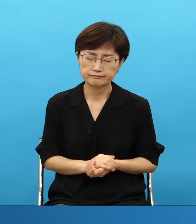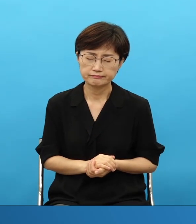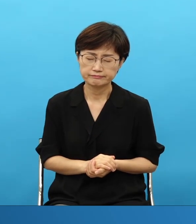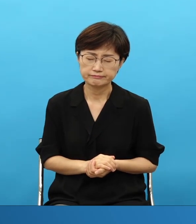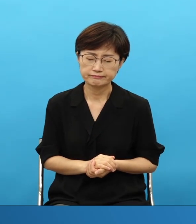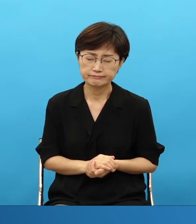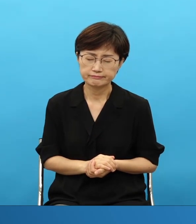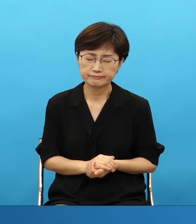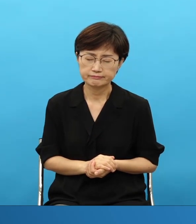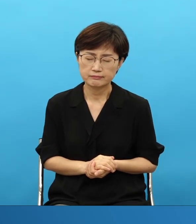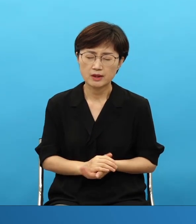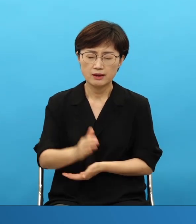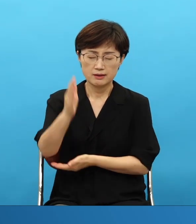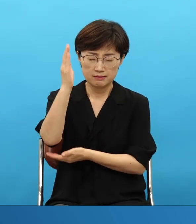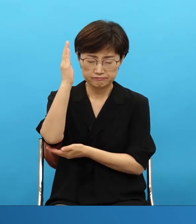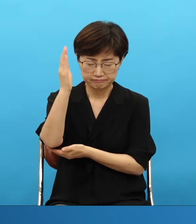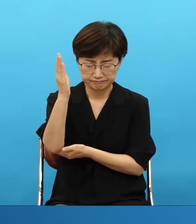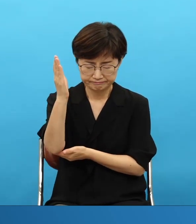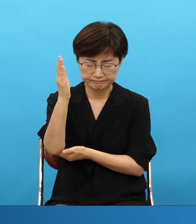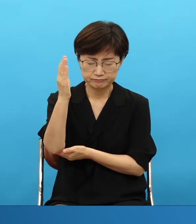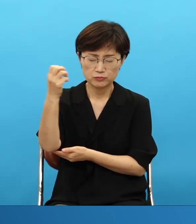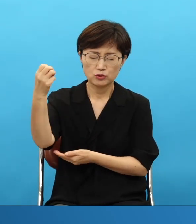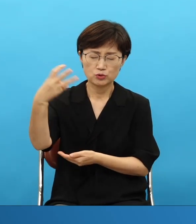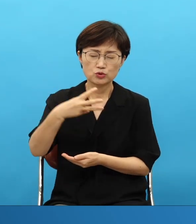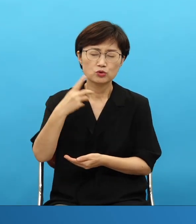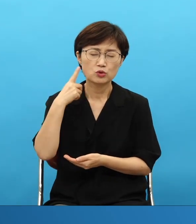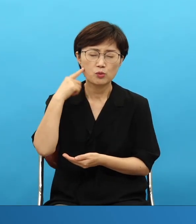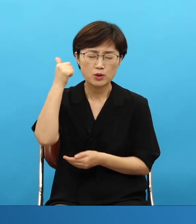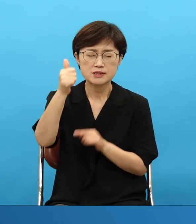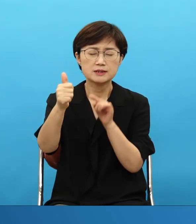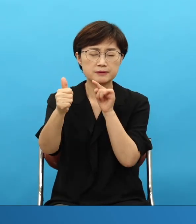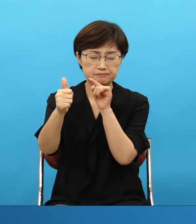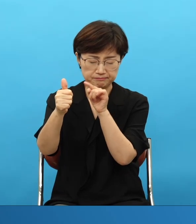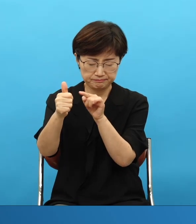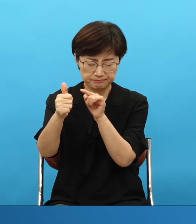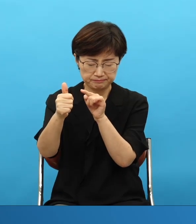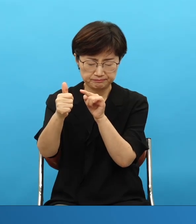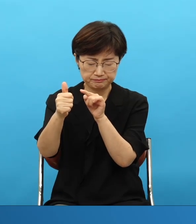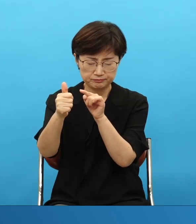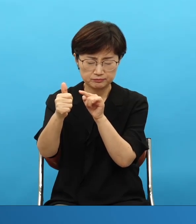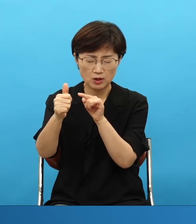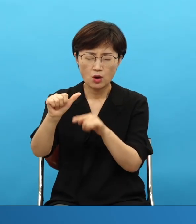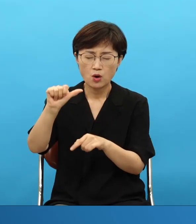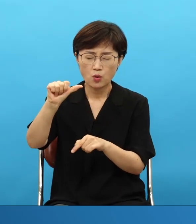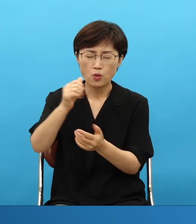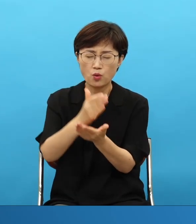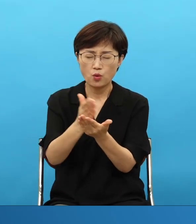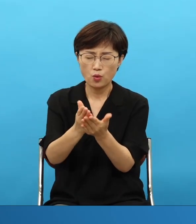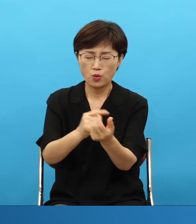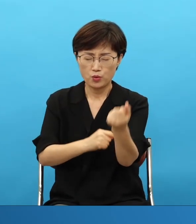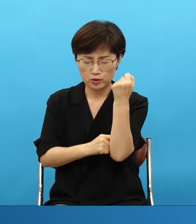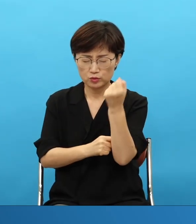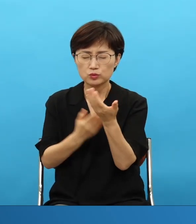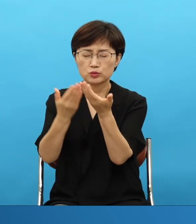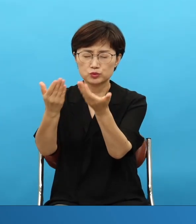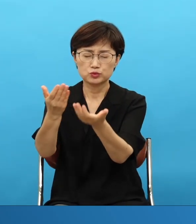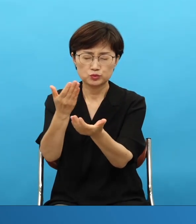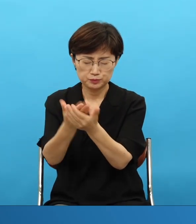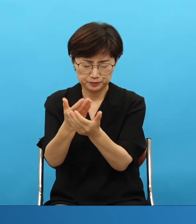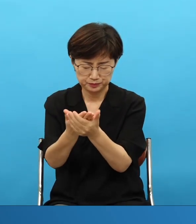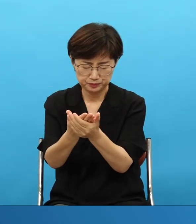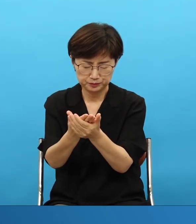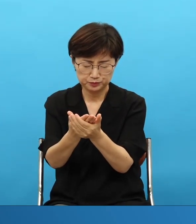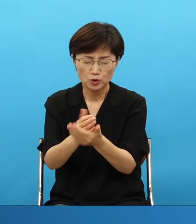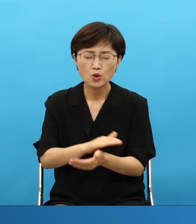world. 말씀을 증가하실 주의 사자 유광수 목사님께 오력을 주시고 말씀을 받는